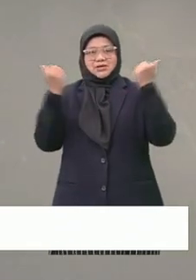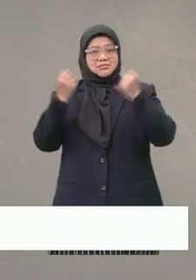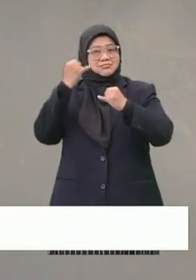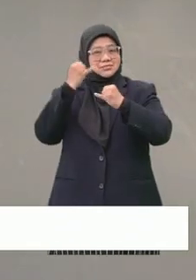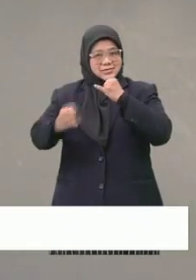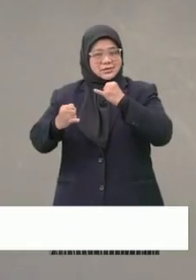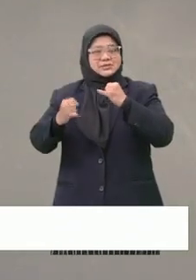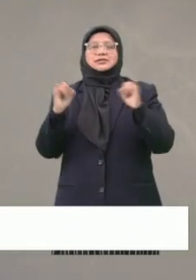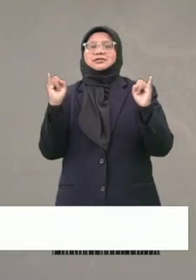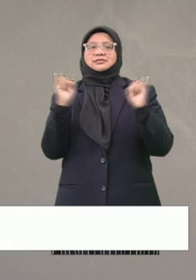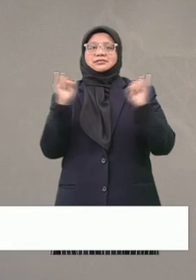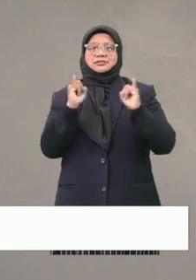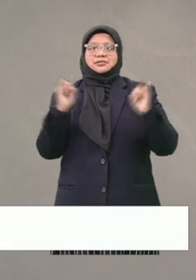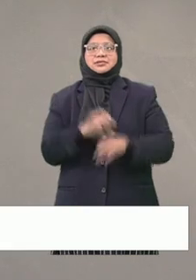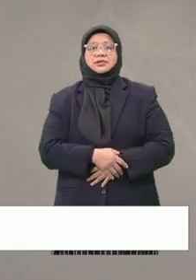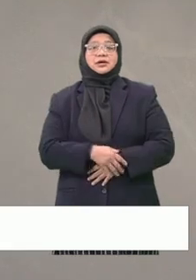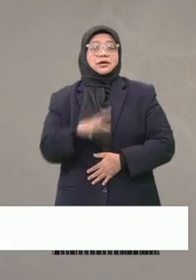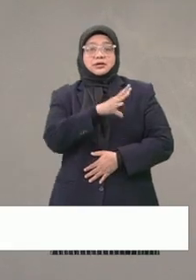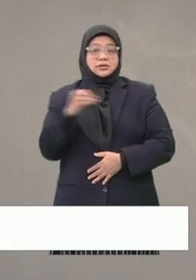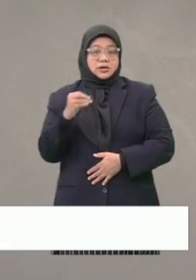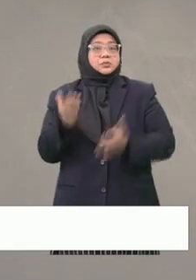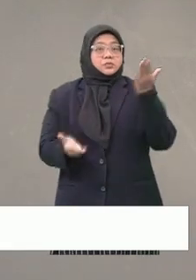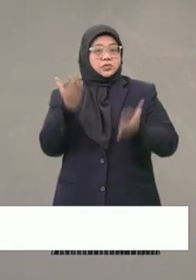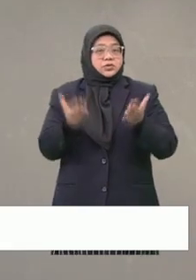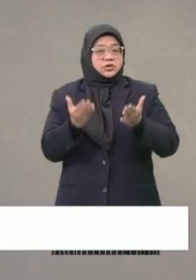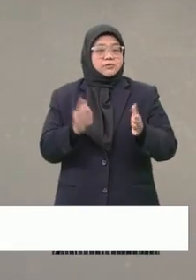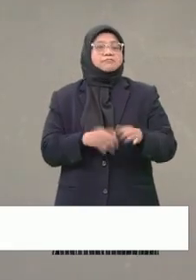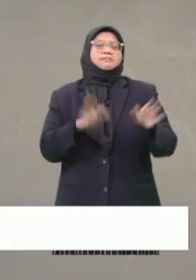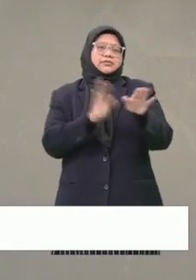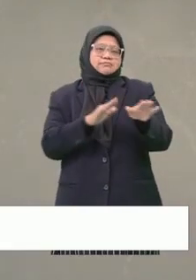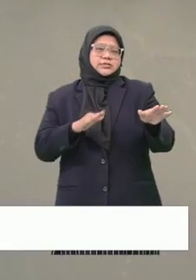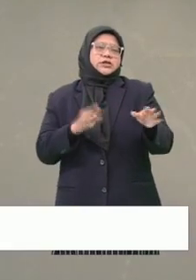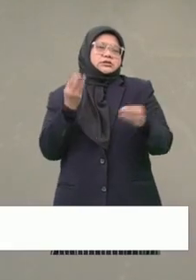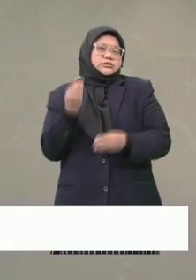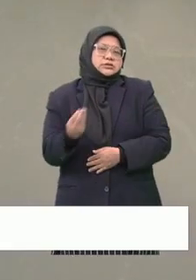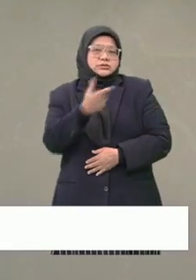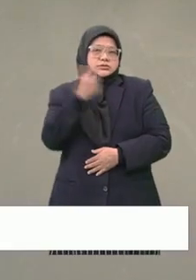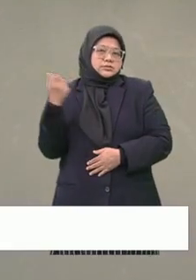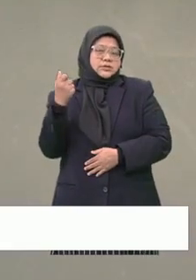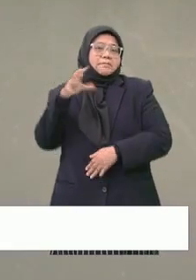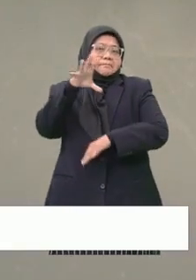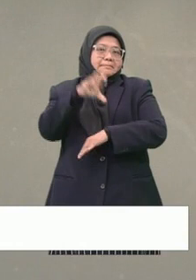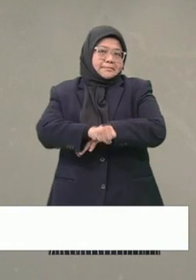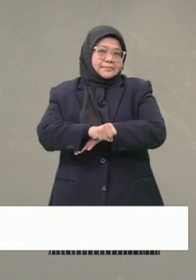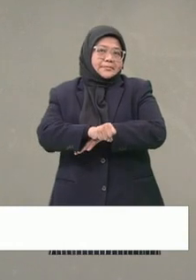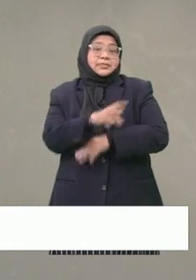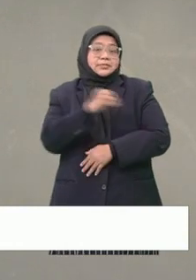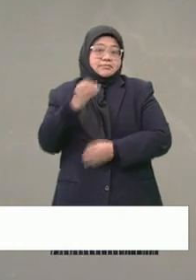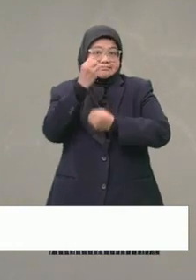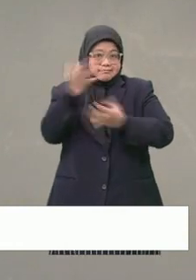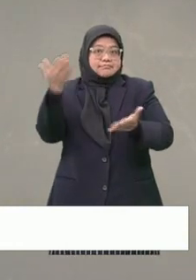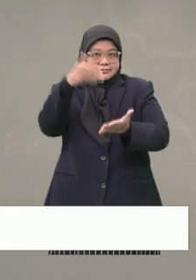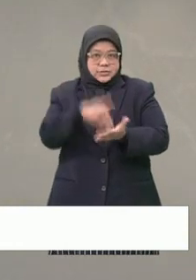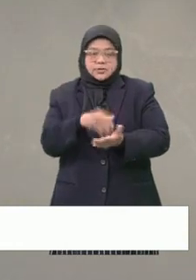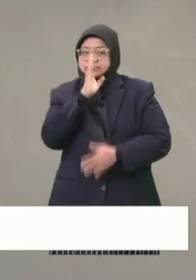yang berakhir pada Isnin. Bagaimanapun, dijangkakan jumlah kenderaan berkurangan menjelang pada tengah malam. Dan untuk mengetahui lebih lanjut,